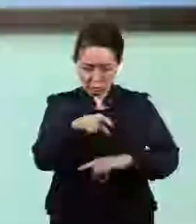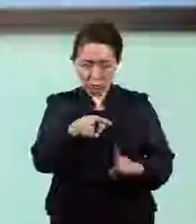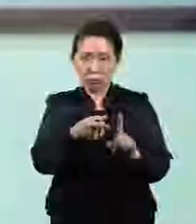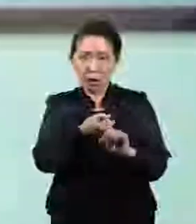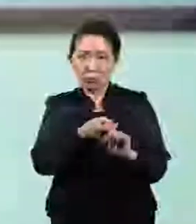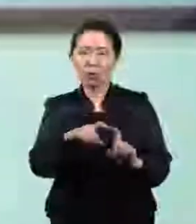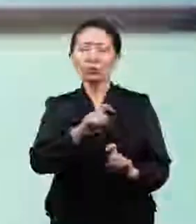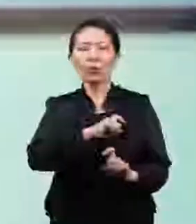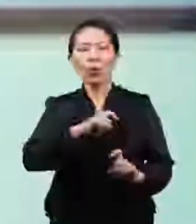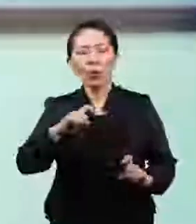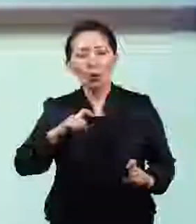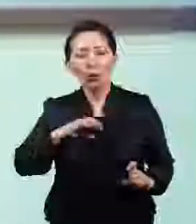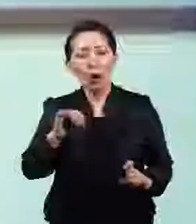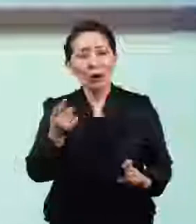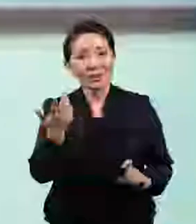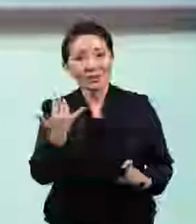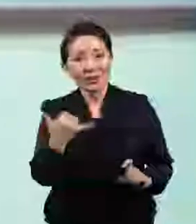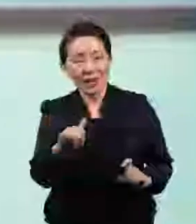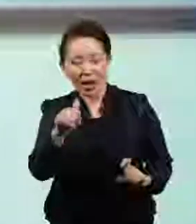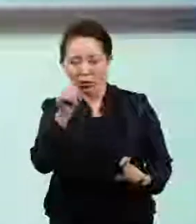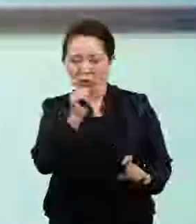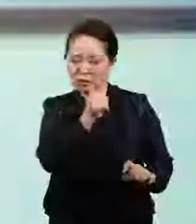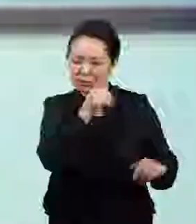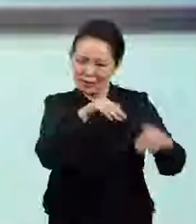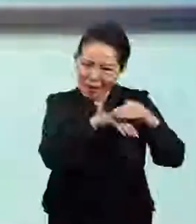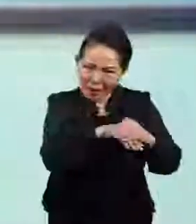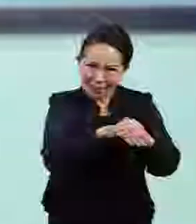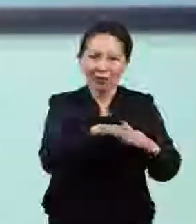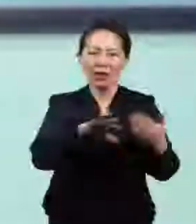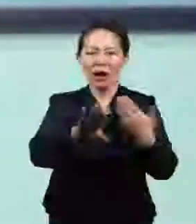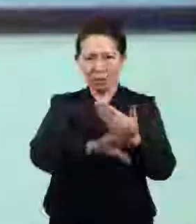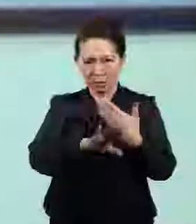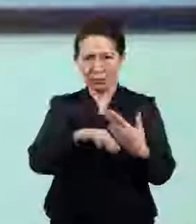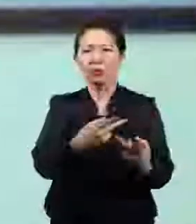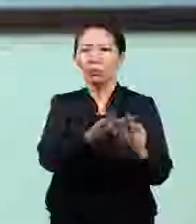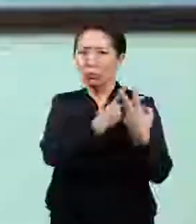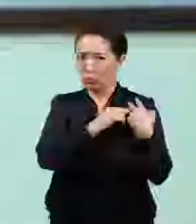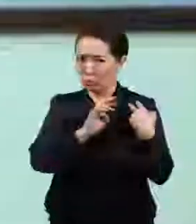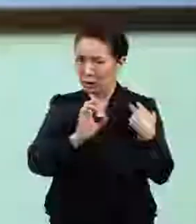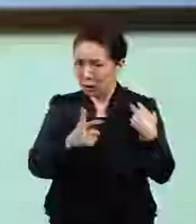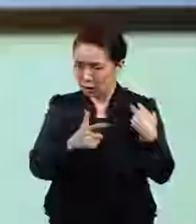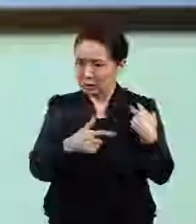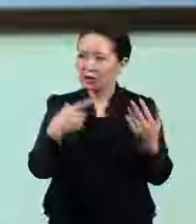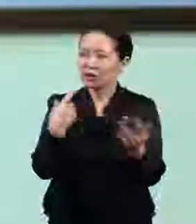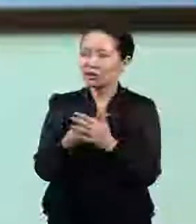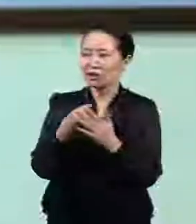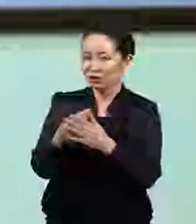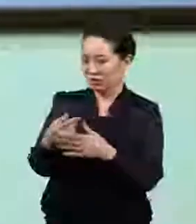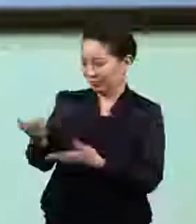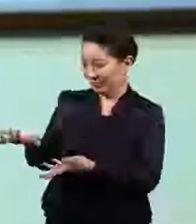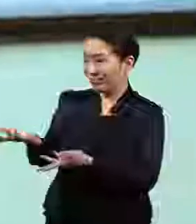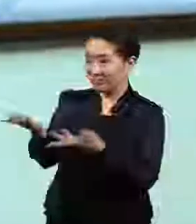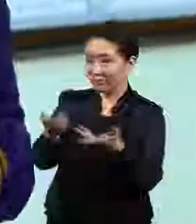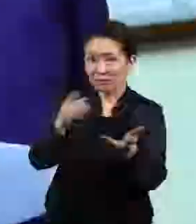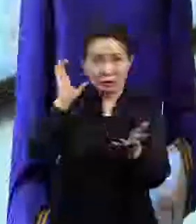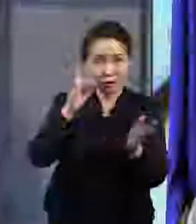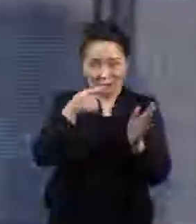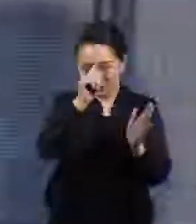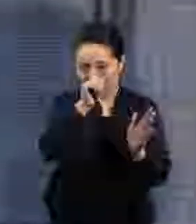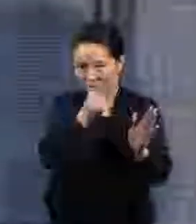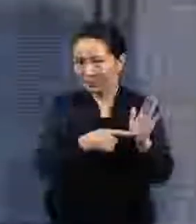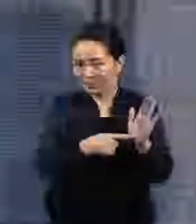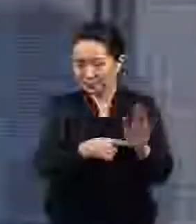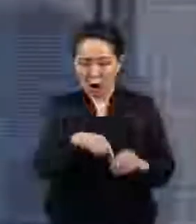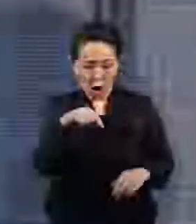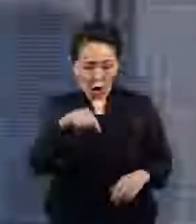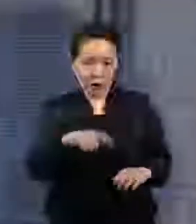хүмүүс хувийн орон зай ба нууцыг хадгалах, хамгаалах үүрэг хүлээдэг. Жишээ нь дарах хэмжээ яриаг сонсцгоё. Та бүхэнд энэ өдрийн